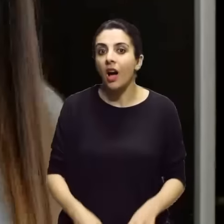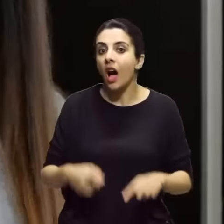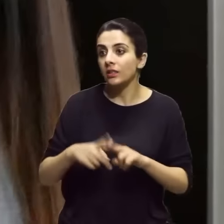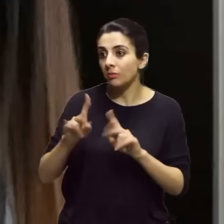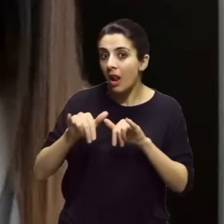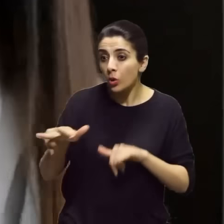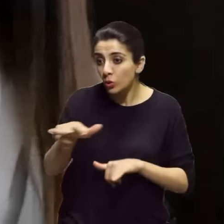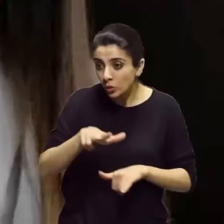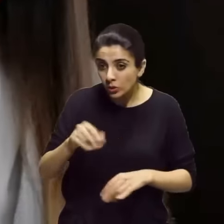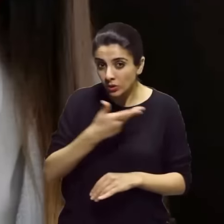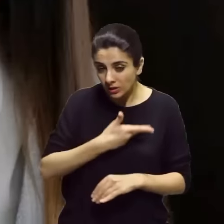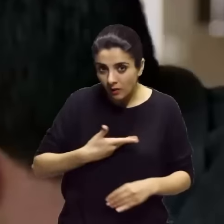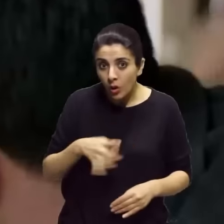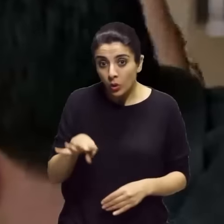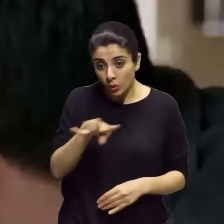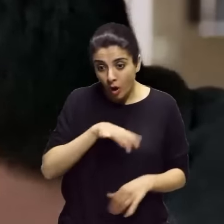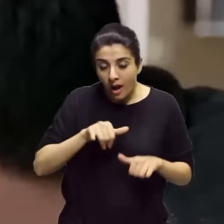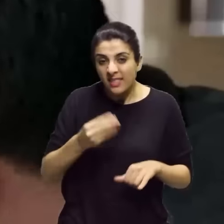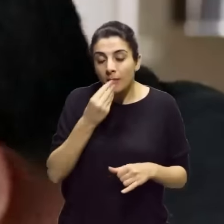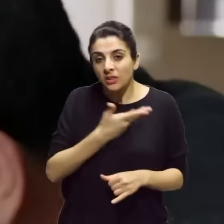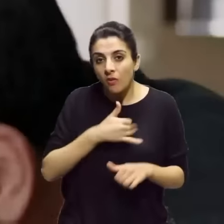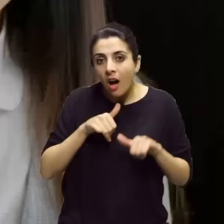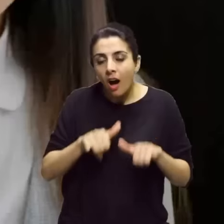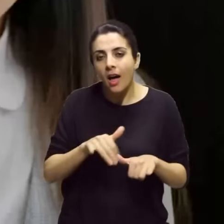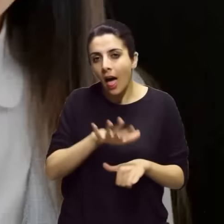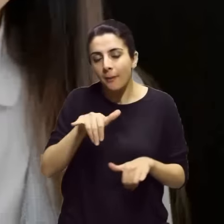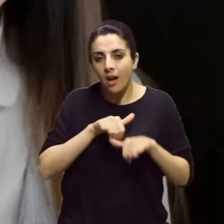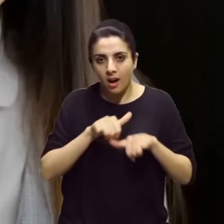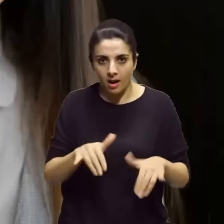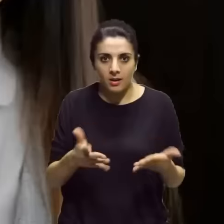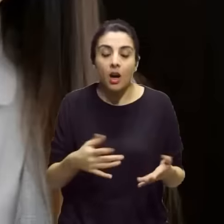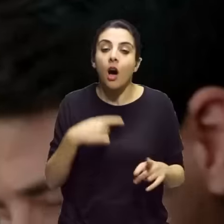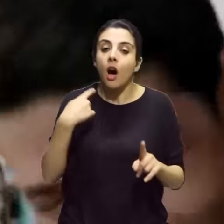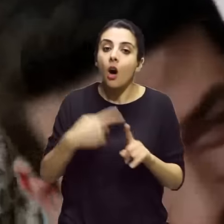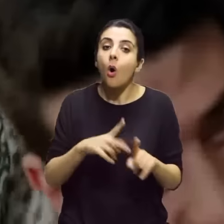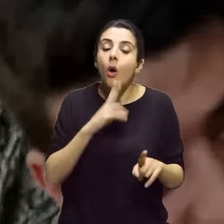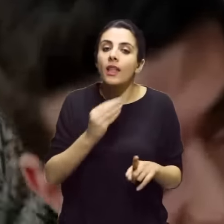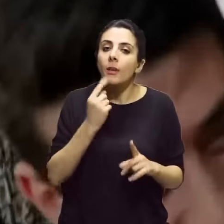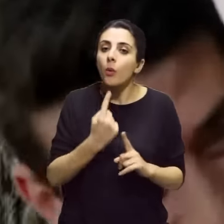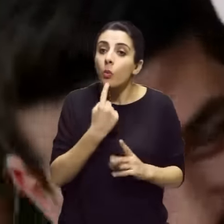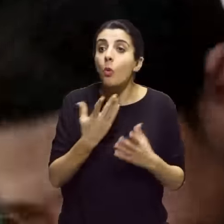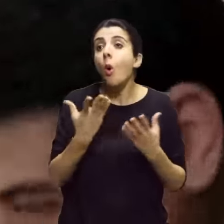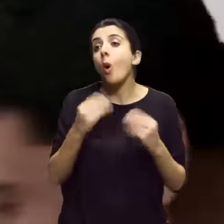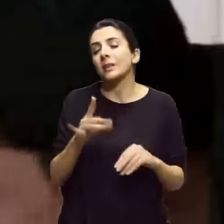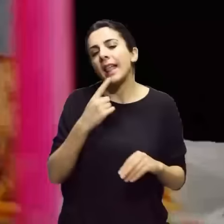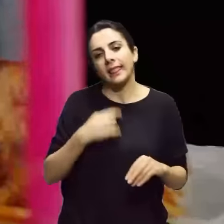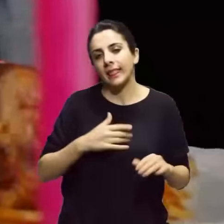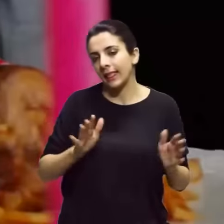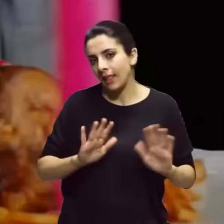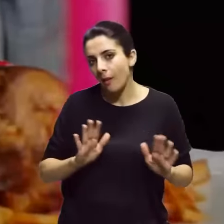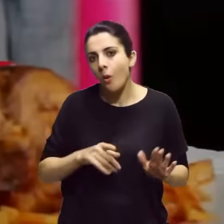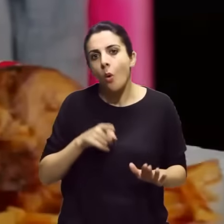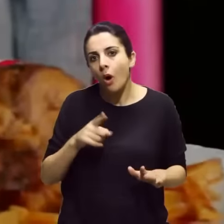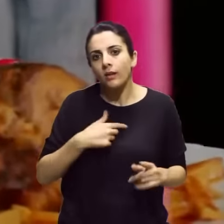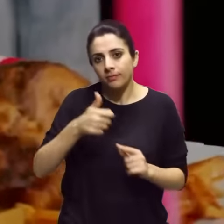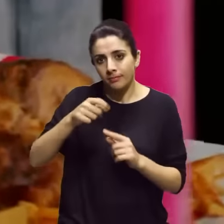Ayşem'in de öyle, üçünüzün de. Hatta dördümüzün de, hepimizin de. Ayrıca öğle yemeğinde mum olmaz demeyin.